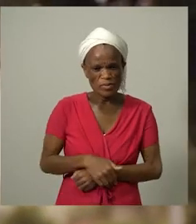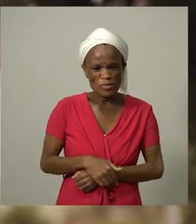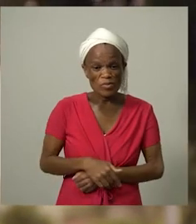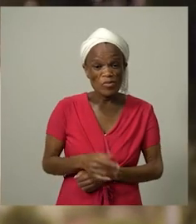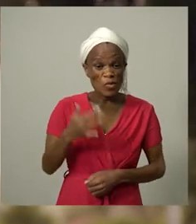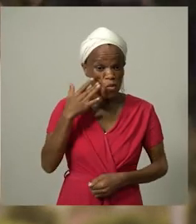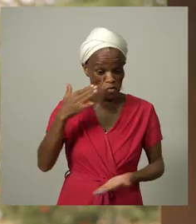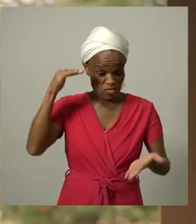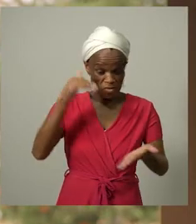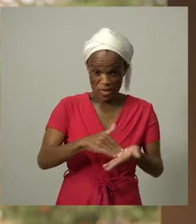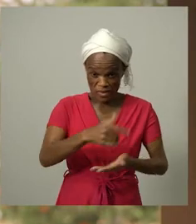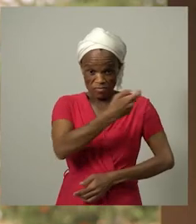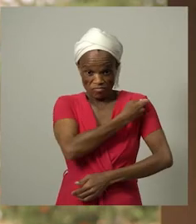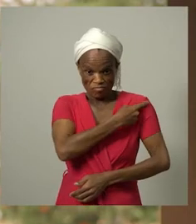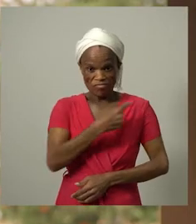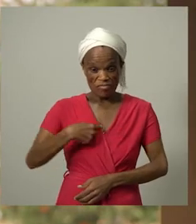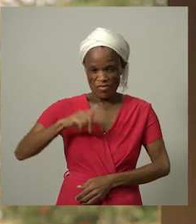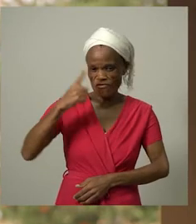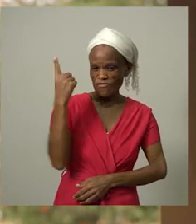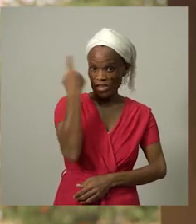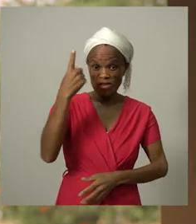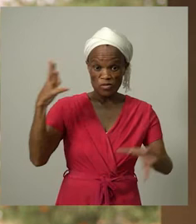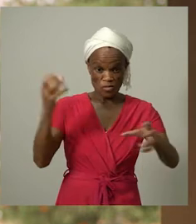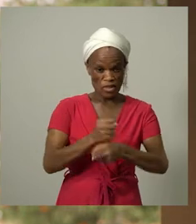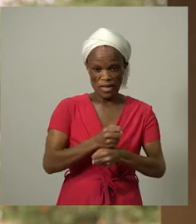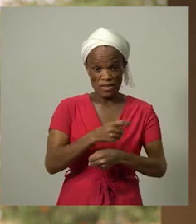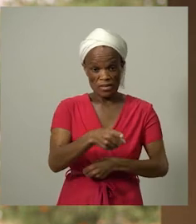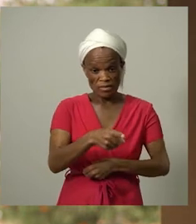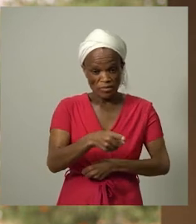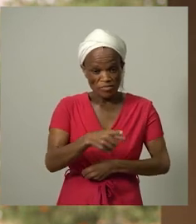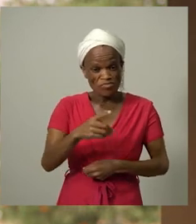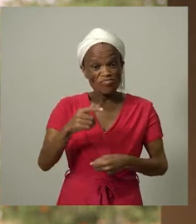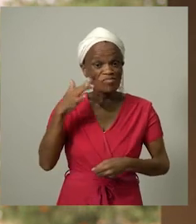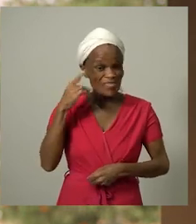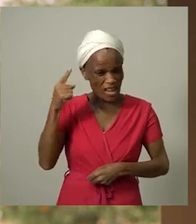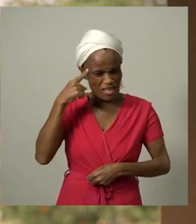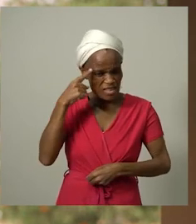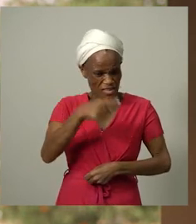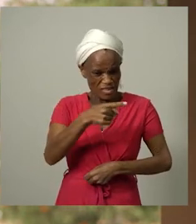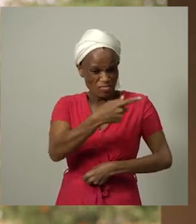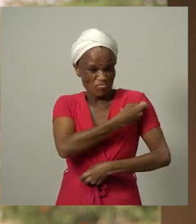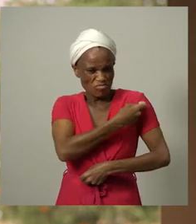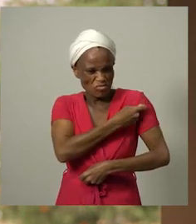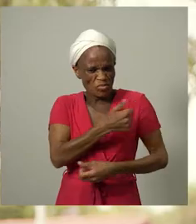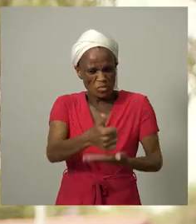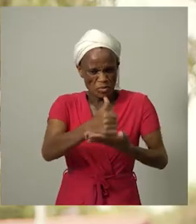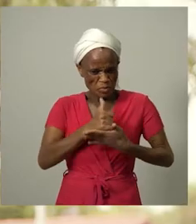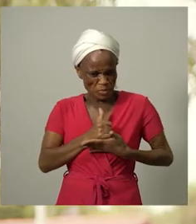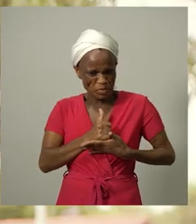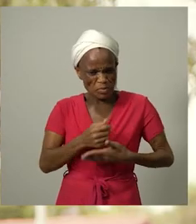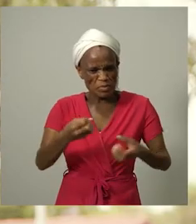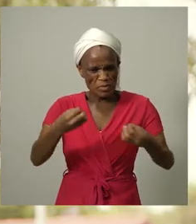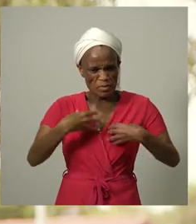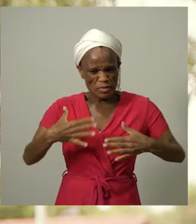uqala uzowuthatha. Kunomgomo lo ofikayo ngicabanga ukuthi mina sizothola impilo because iCovid is here to stay.